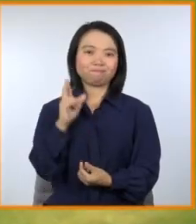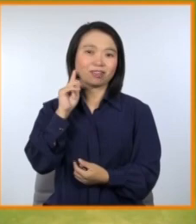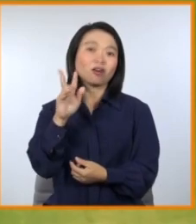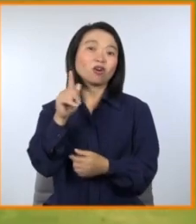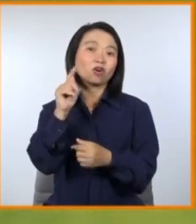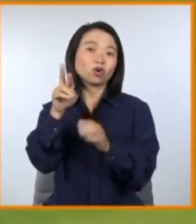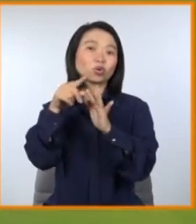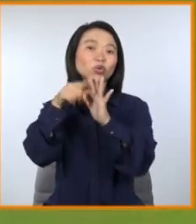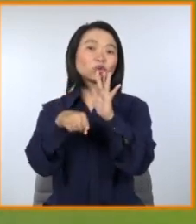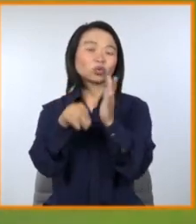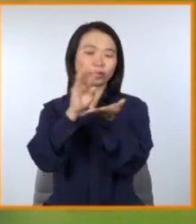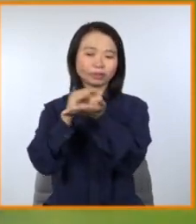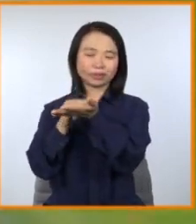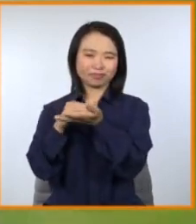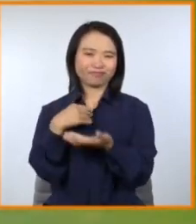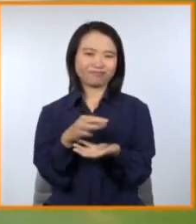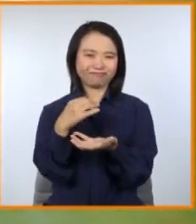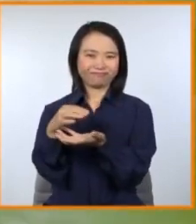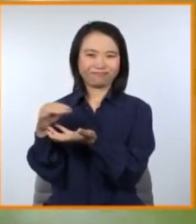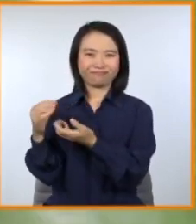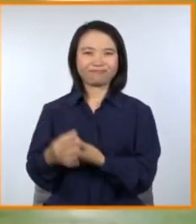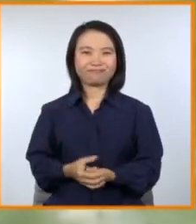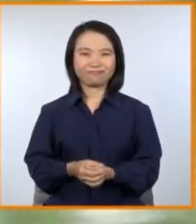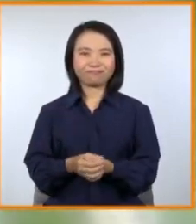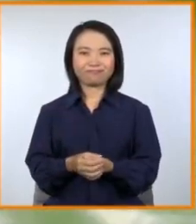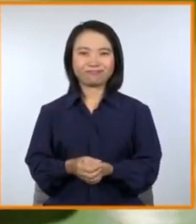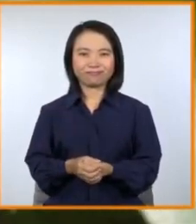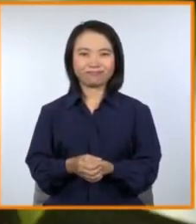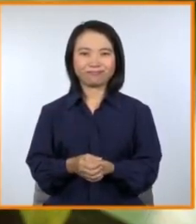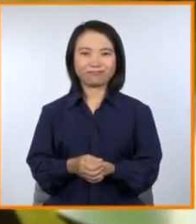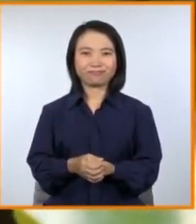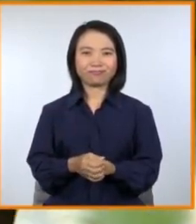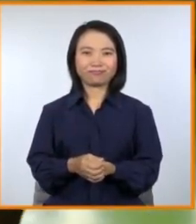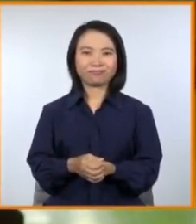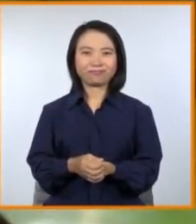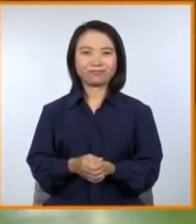ถ่ายภาพบุรินทร์วราศิลป์ True for You รายงาน